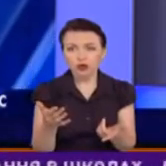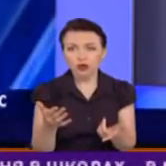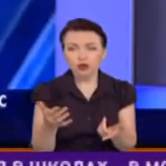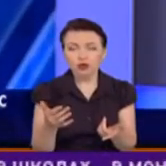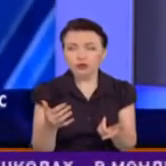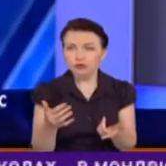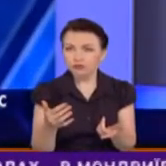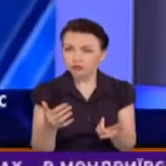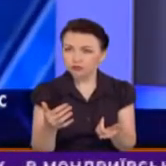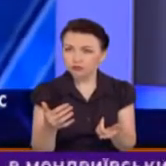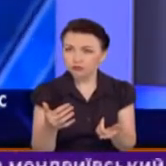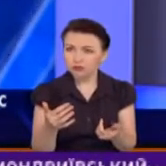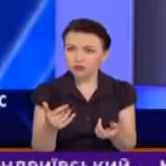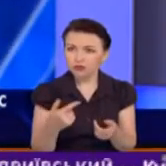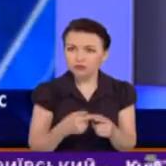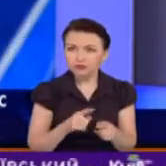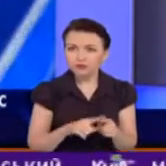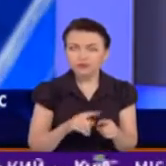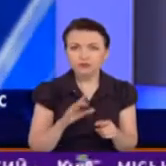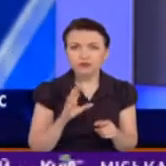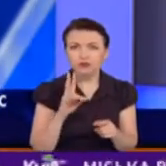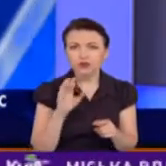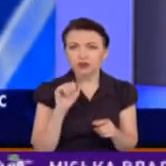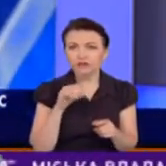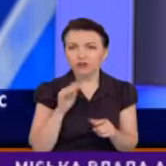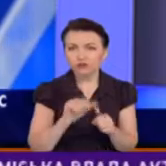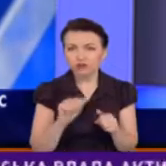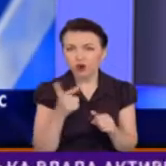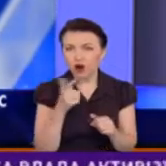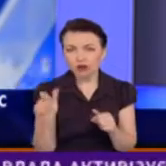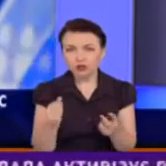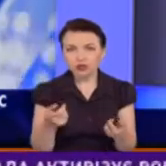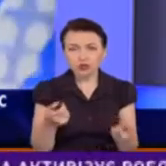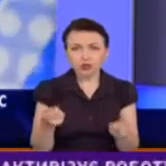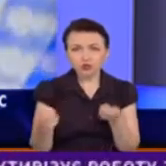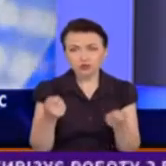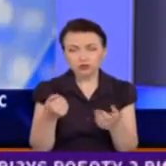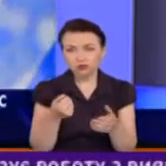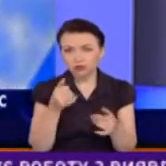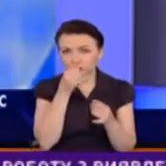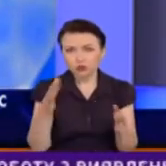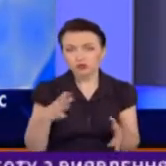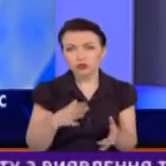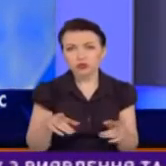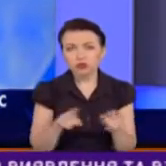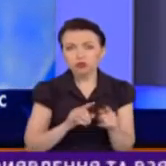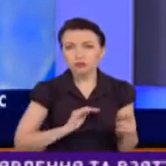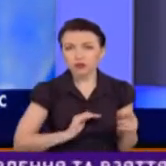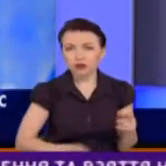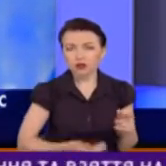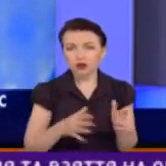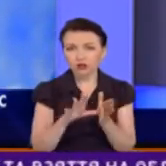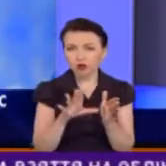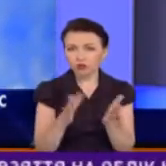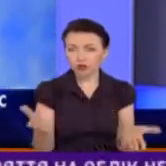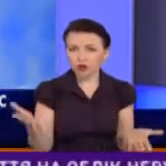скінчення віку свого при державному регулюванні, ну, це не може так бути. І так само приватну монополію на енергоринку